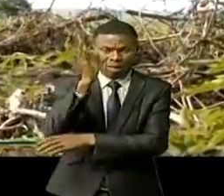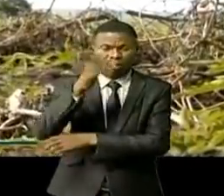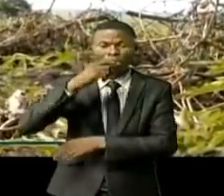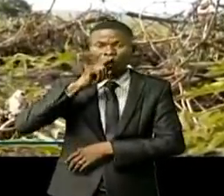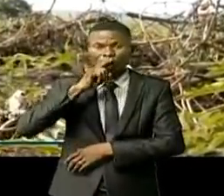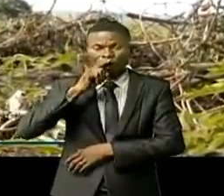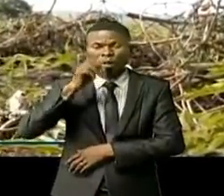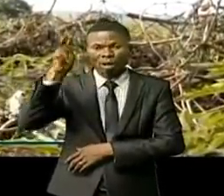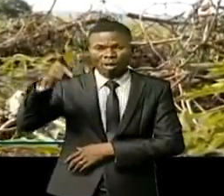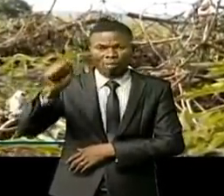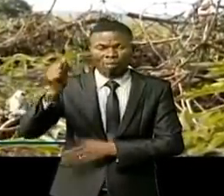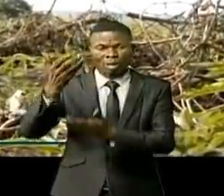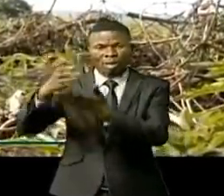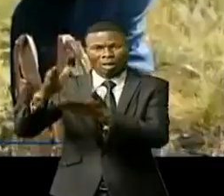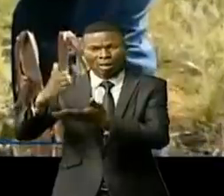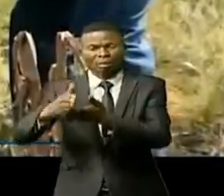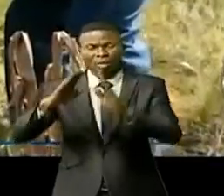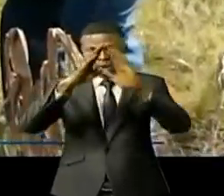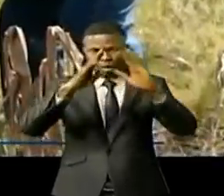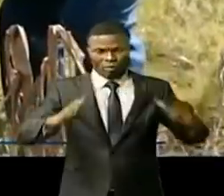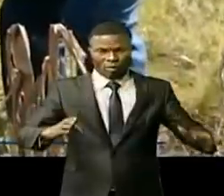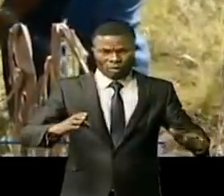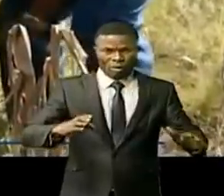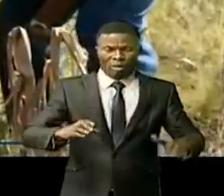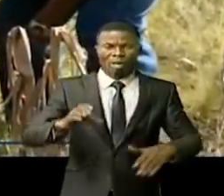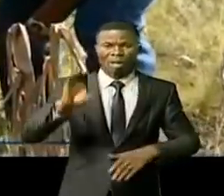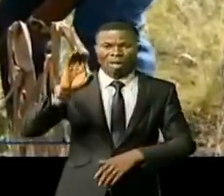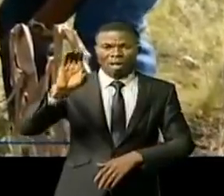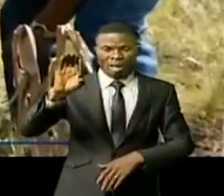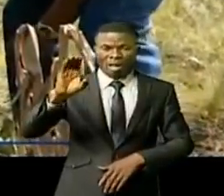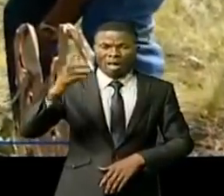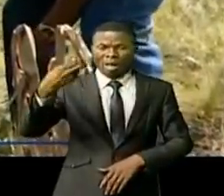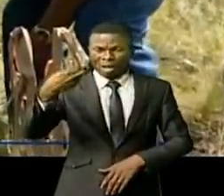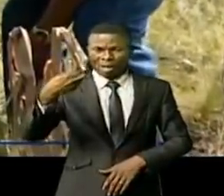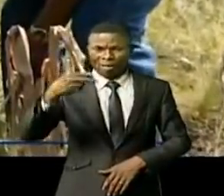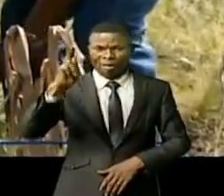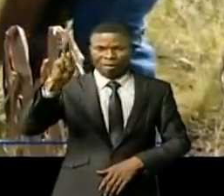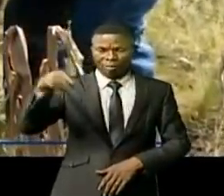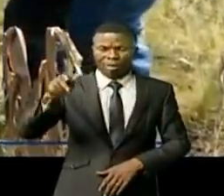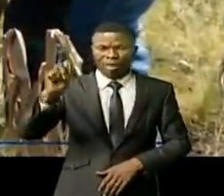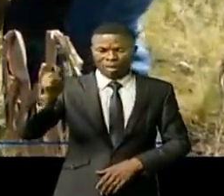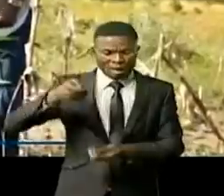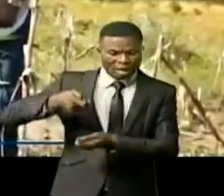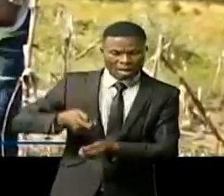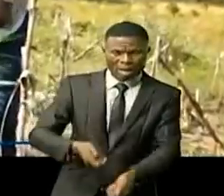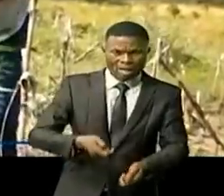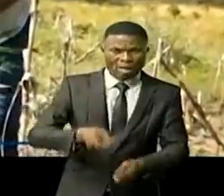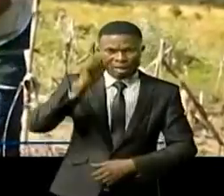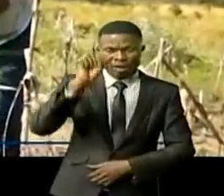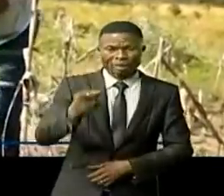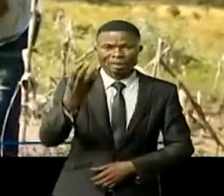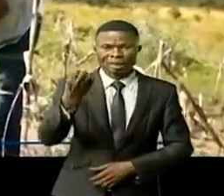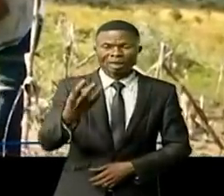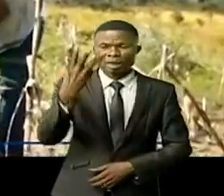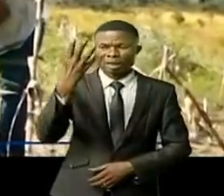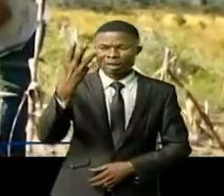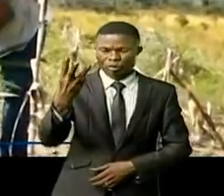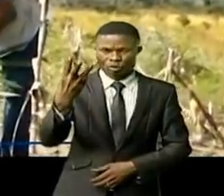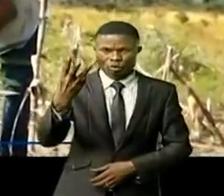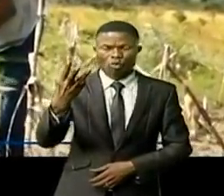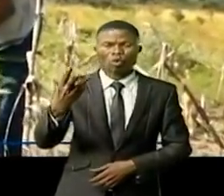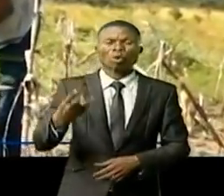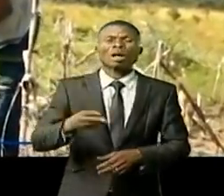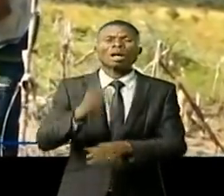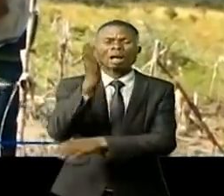été distribuées aux ménages HPK et plantées à raison des 143 plantes par hectare.